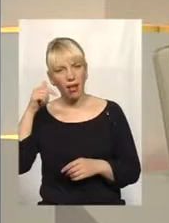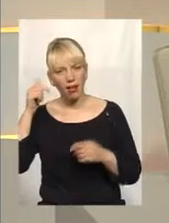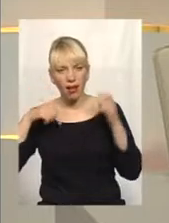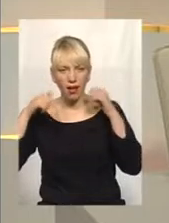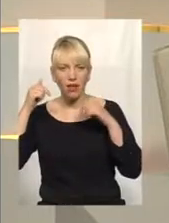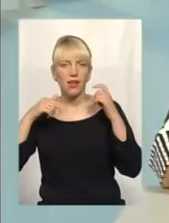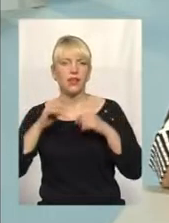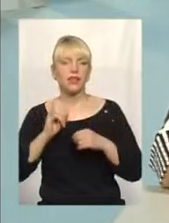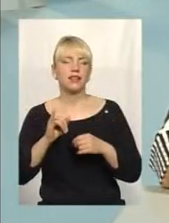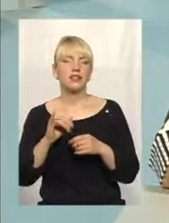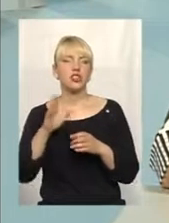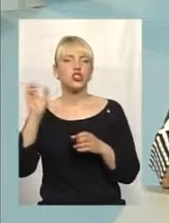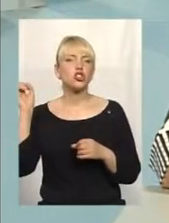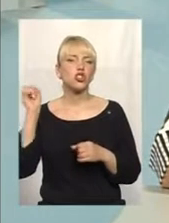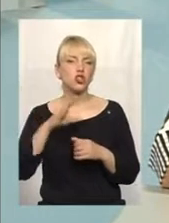сонячні опіки, і